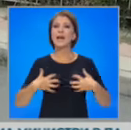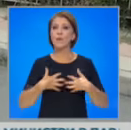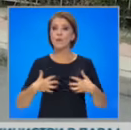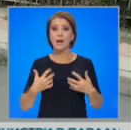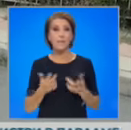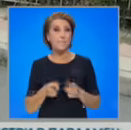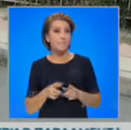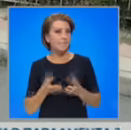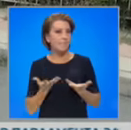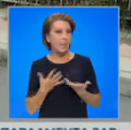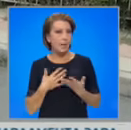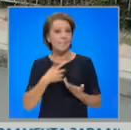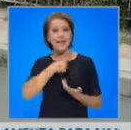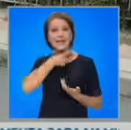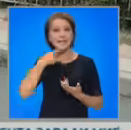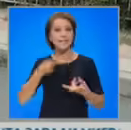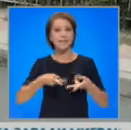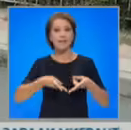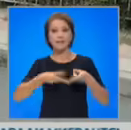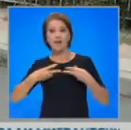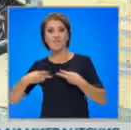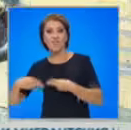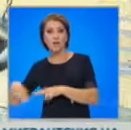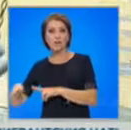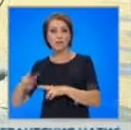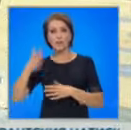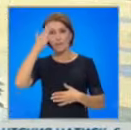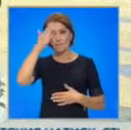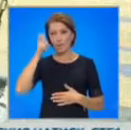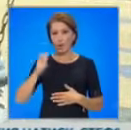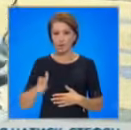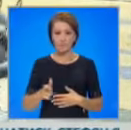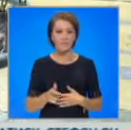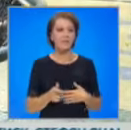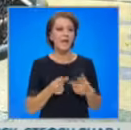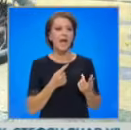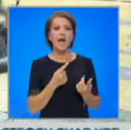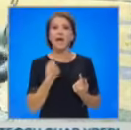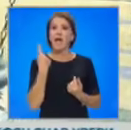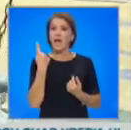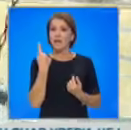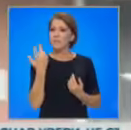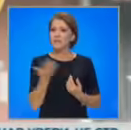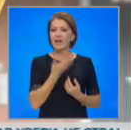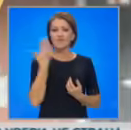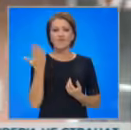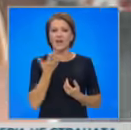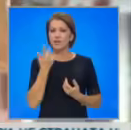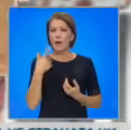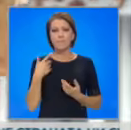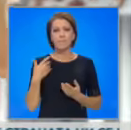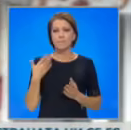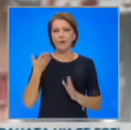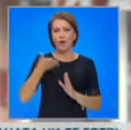връщани пациенти в Бургаско? Нека да видим. Ганка Карчева от Бургас веднъж вече е изживяла ужаса да бъде в